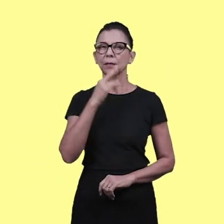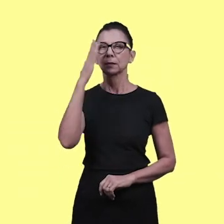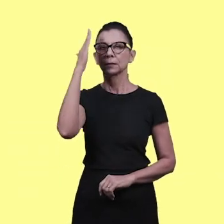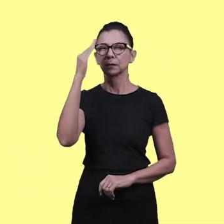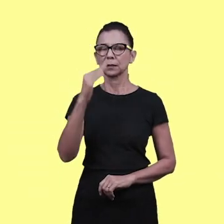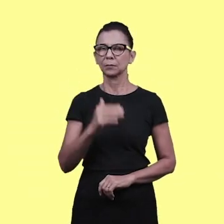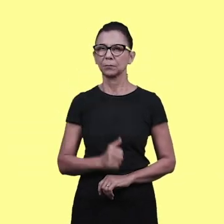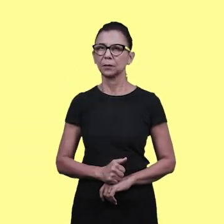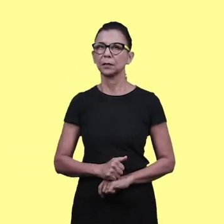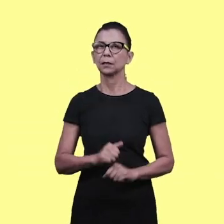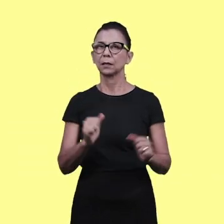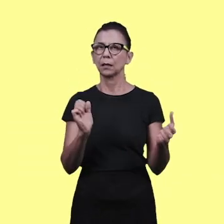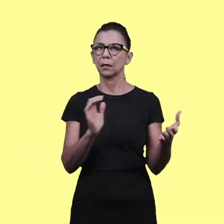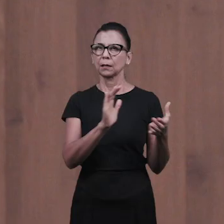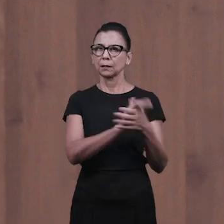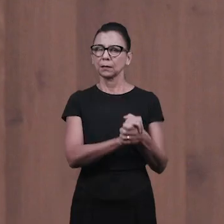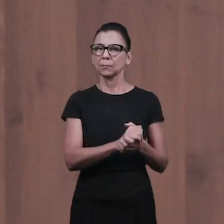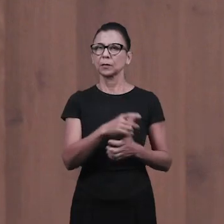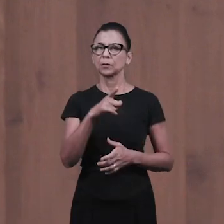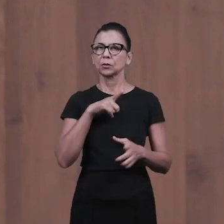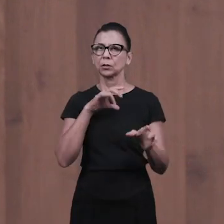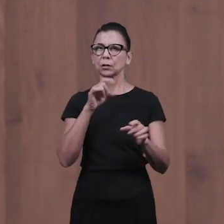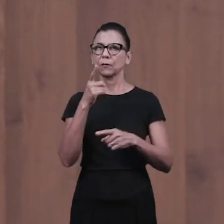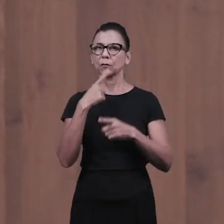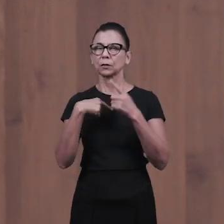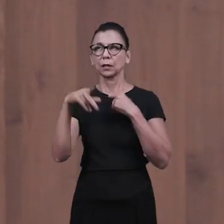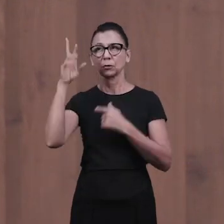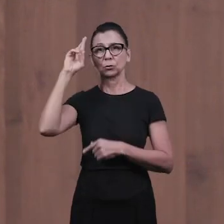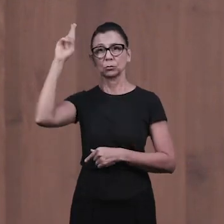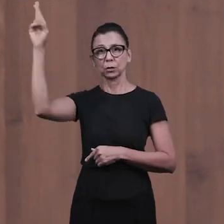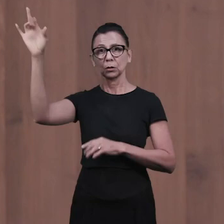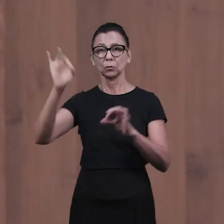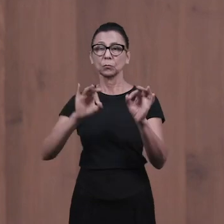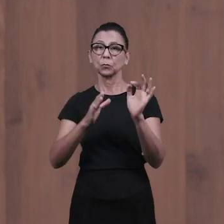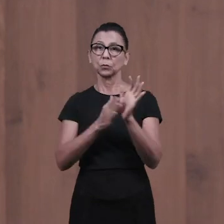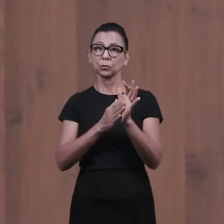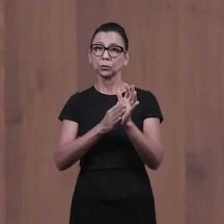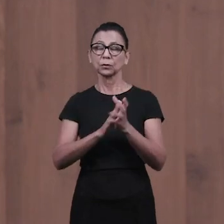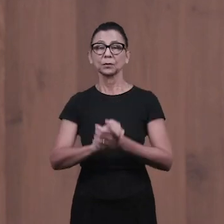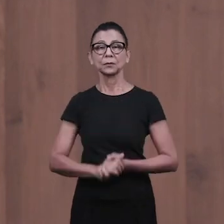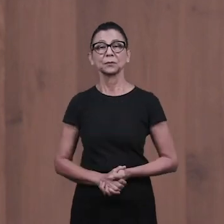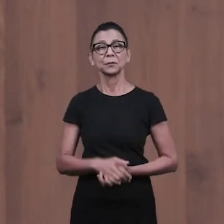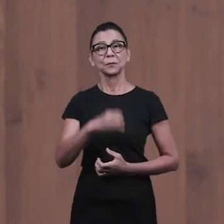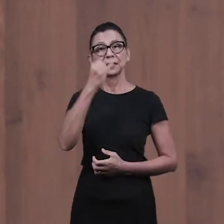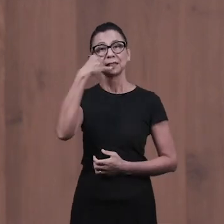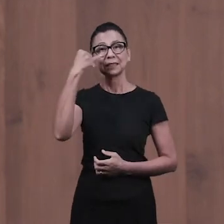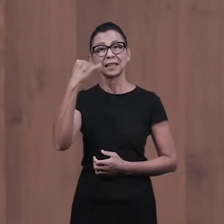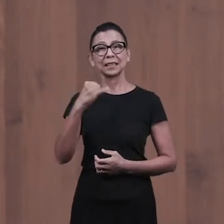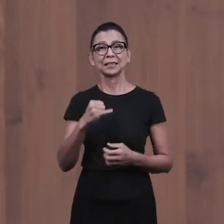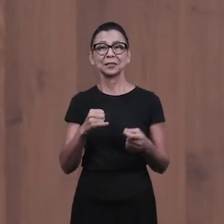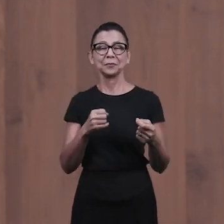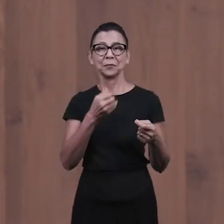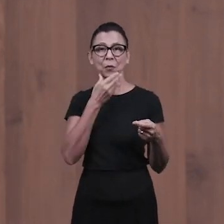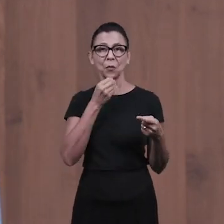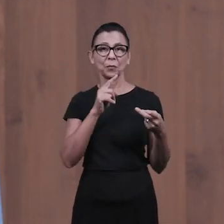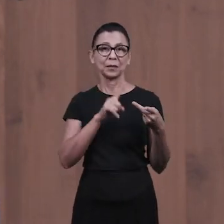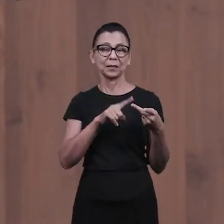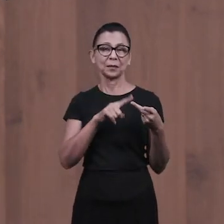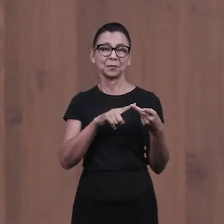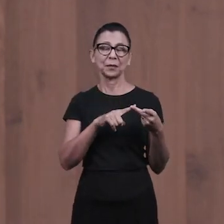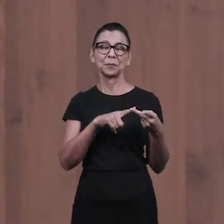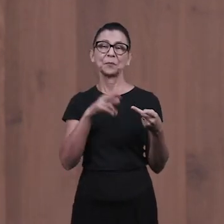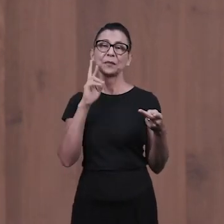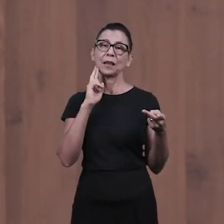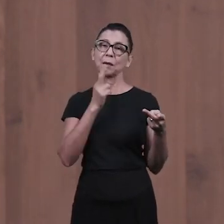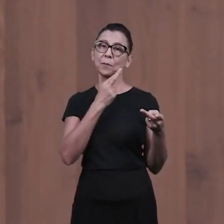que dans ce mariage, il y avait une proposition du Seigneur pour sa vie. Isaac et Rebecca alors se sont mariés. Ils ont été fidèles